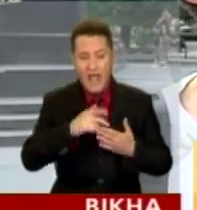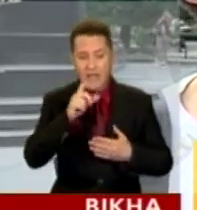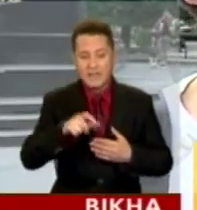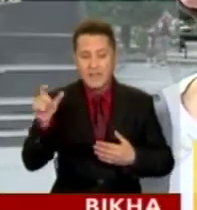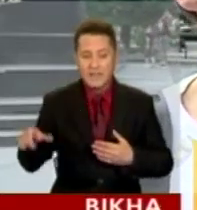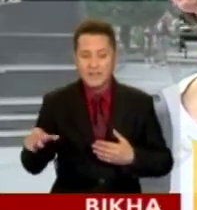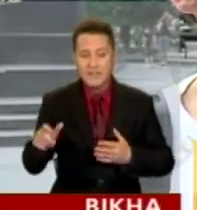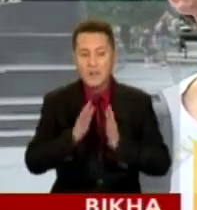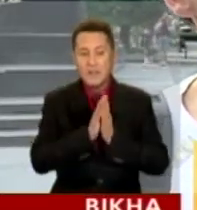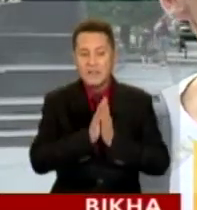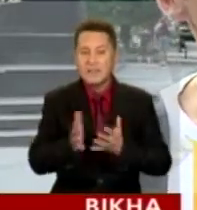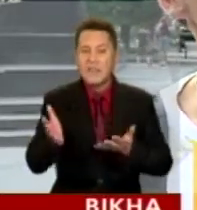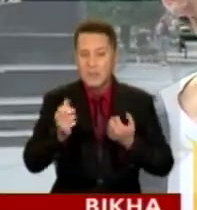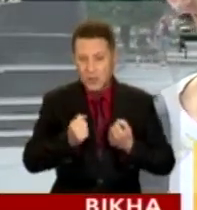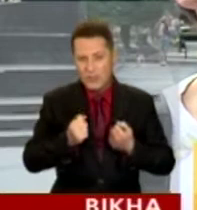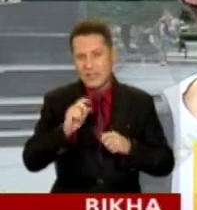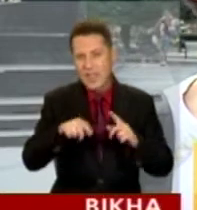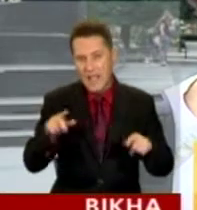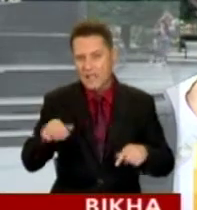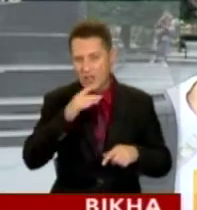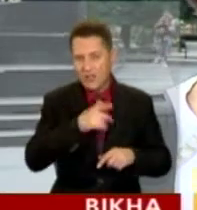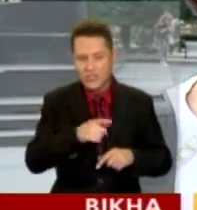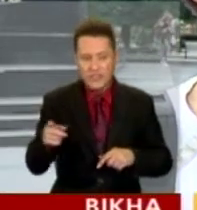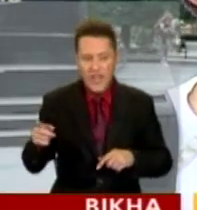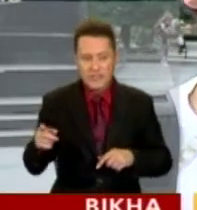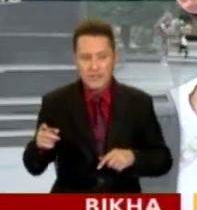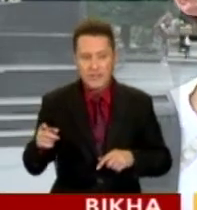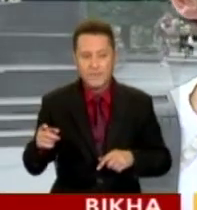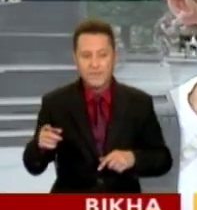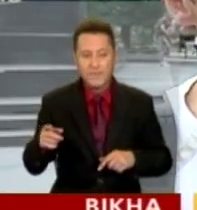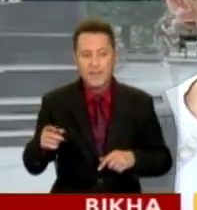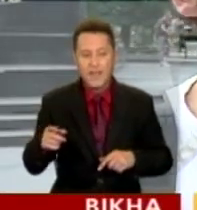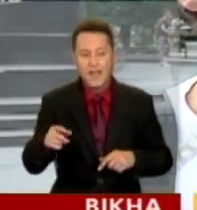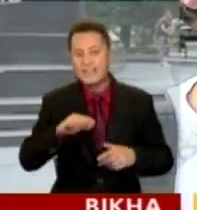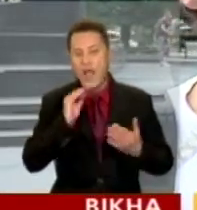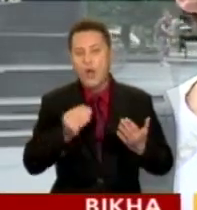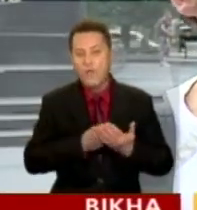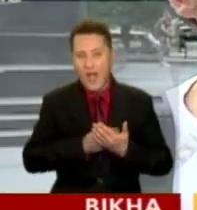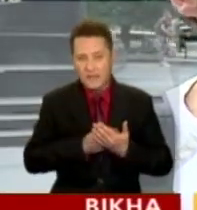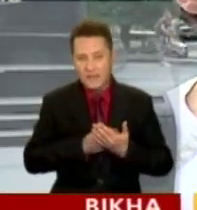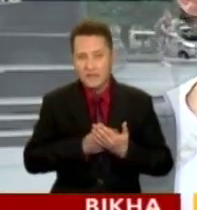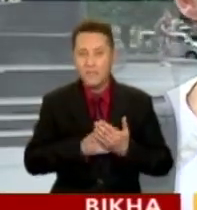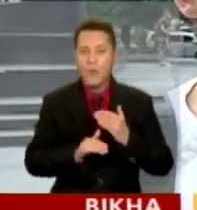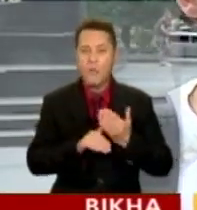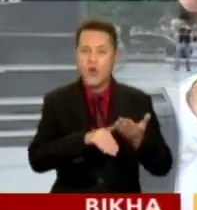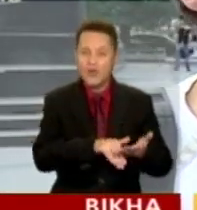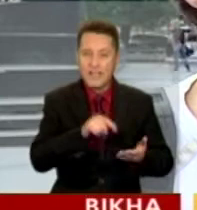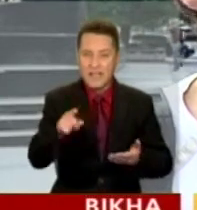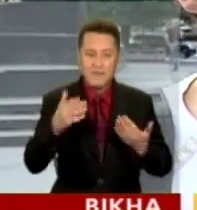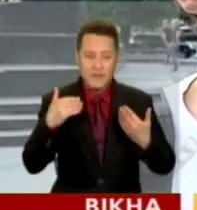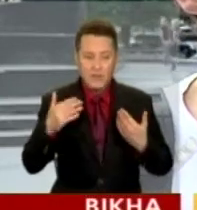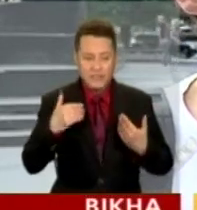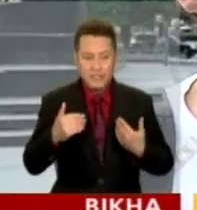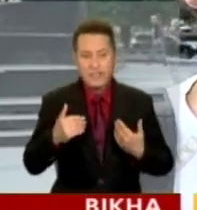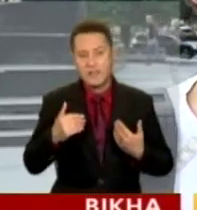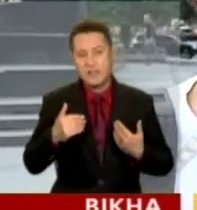попросили його приютити на деякий час, скажімо так, частково заховати. Помогти йому відпочити. Йому треба